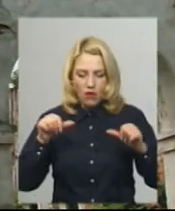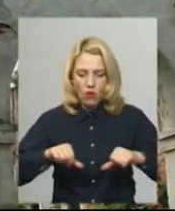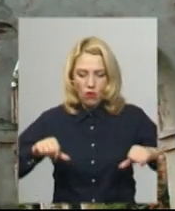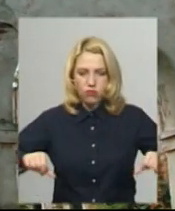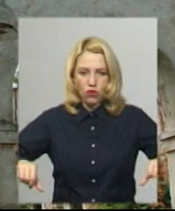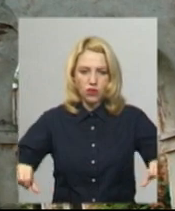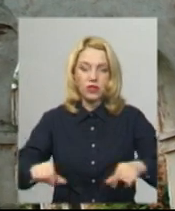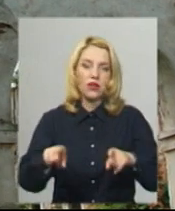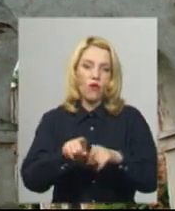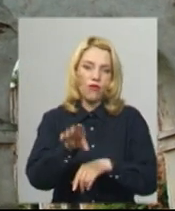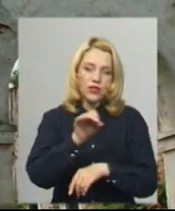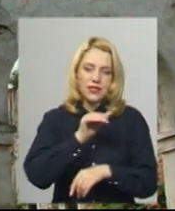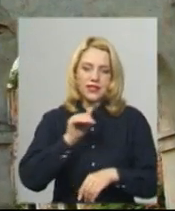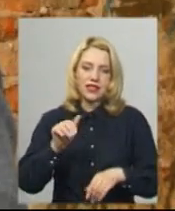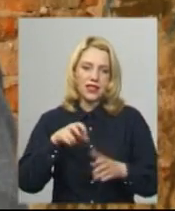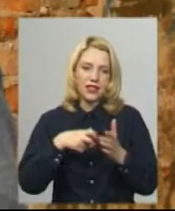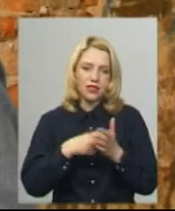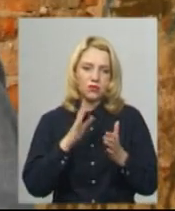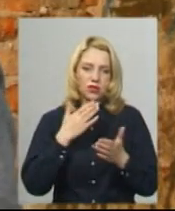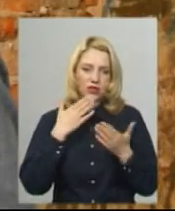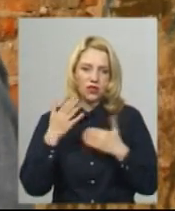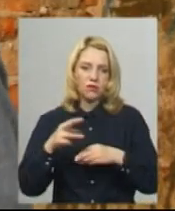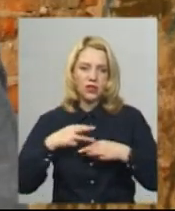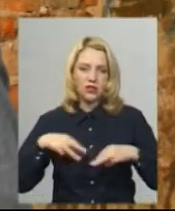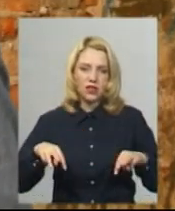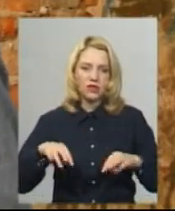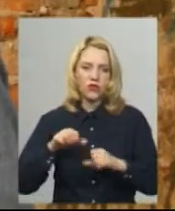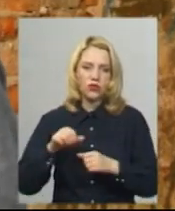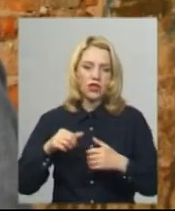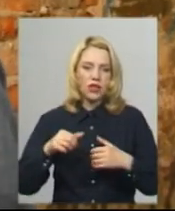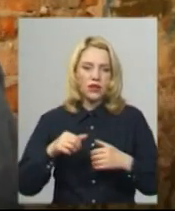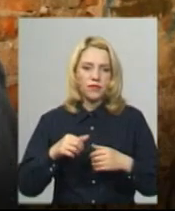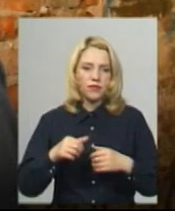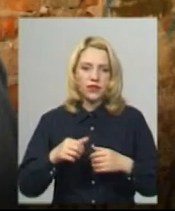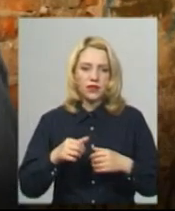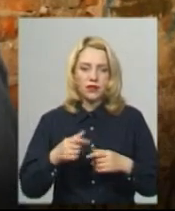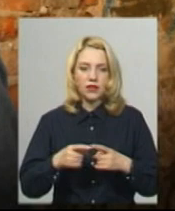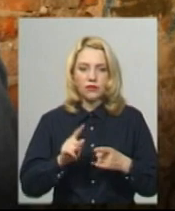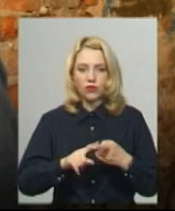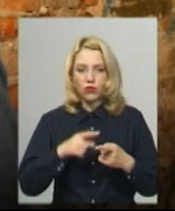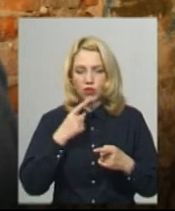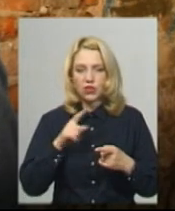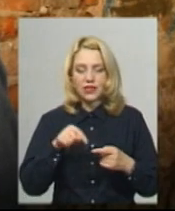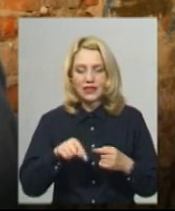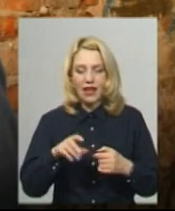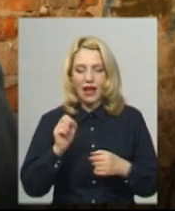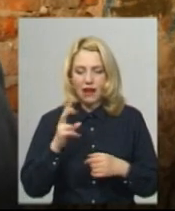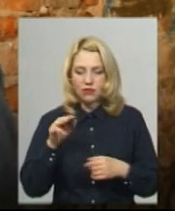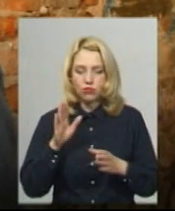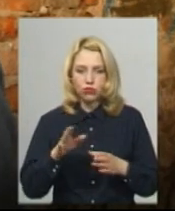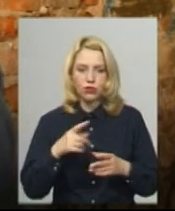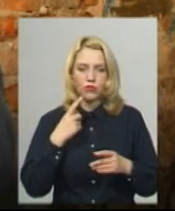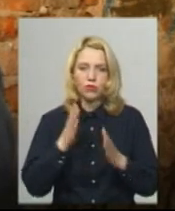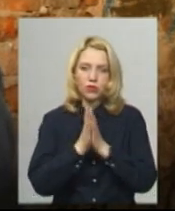звертатиметься до Міністерства культури України. Ми будемо в цьому акті вписувати, щоб дійсно це місто